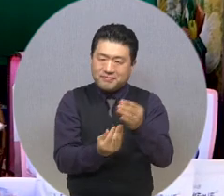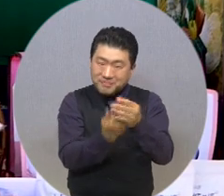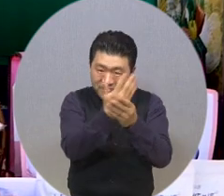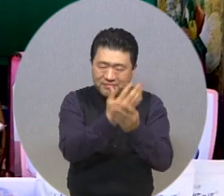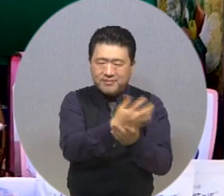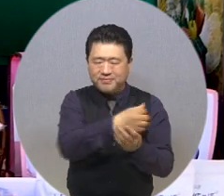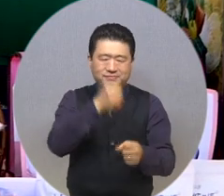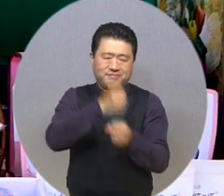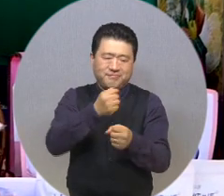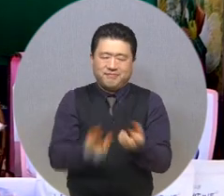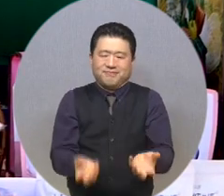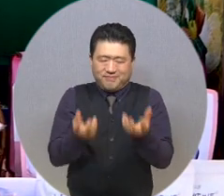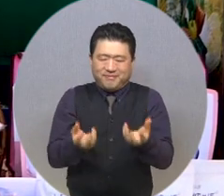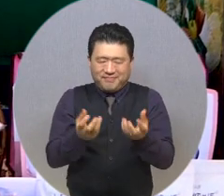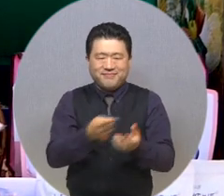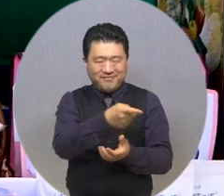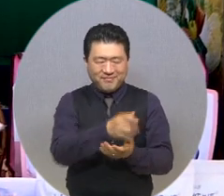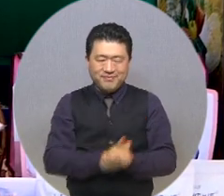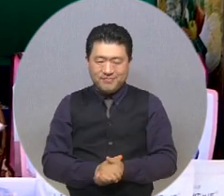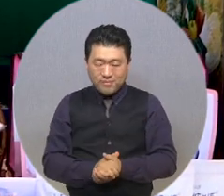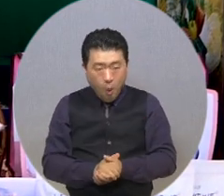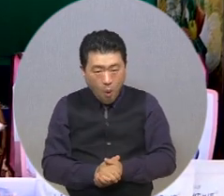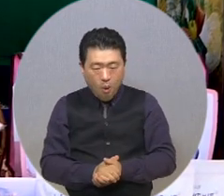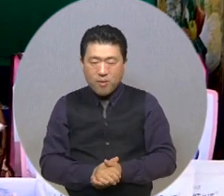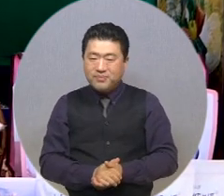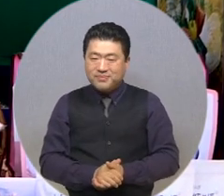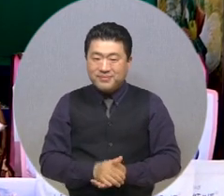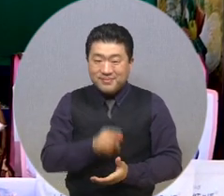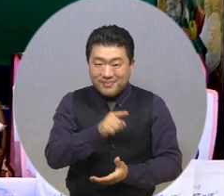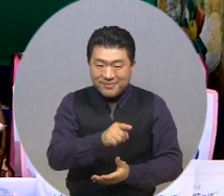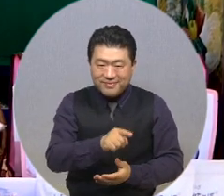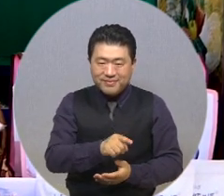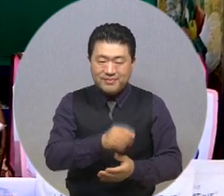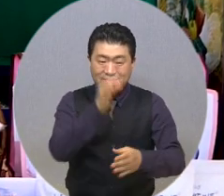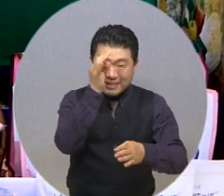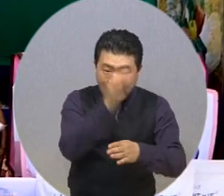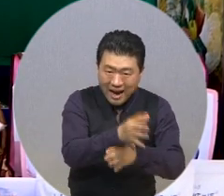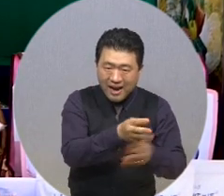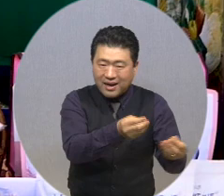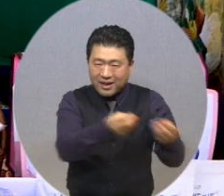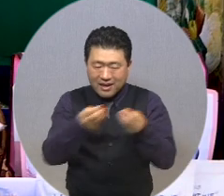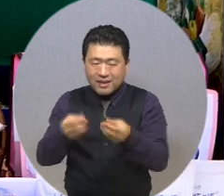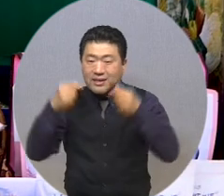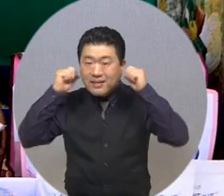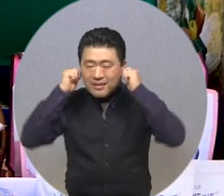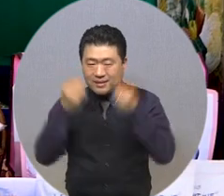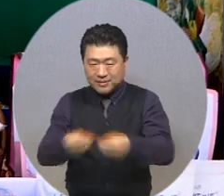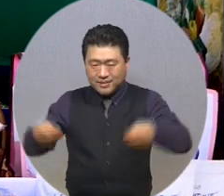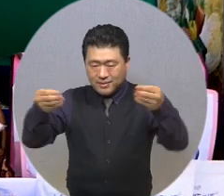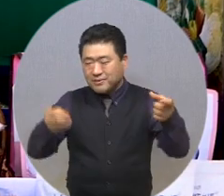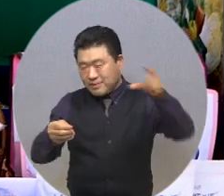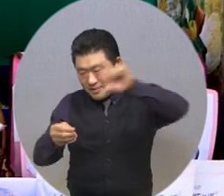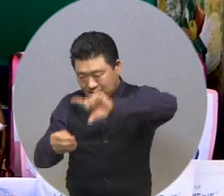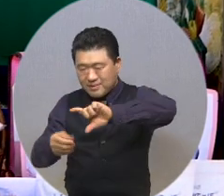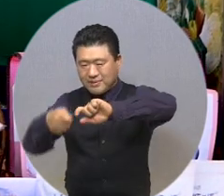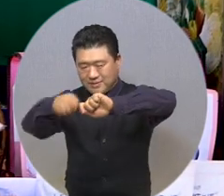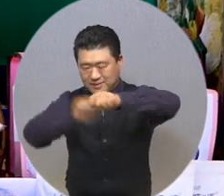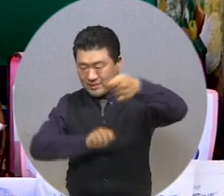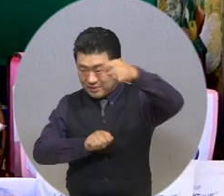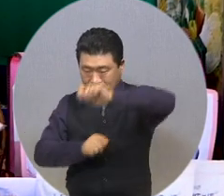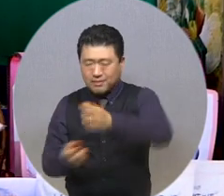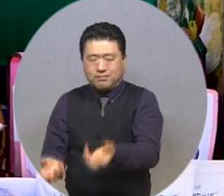만든 제품입니다. 그러면은 요거를 사서 그냥 냄비에 데펴서 먹으면 된다는 거예요?